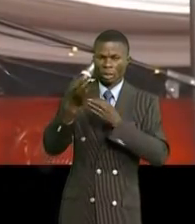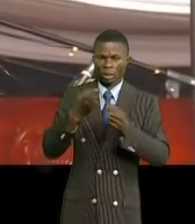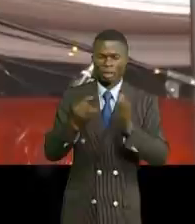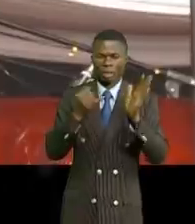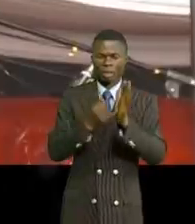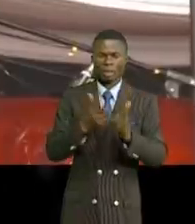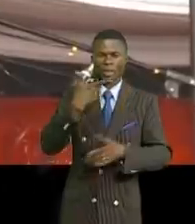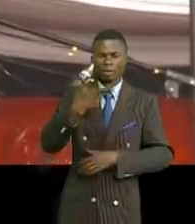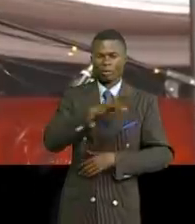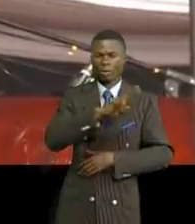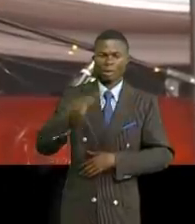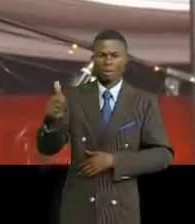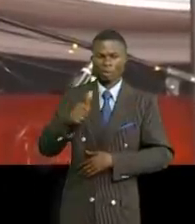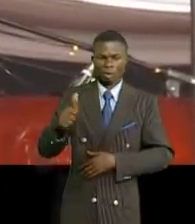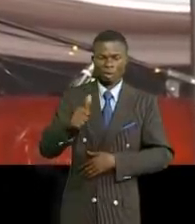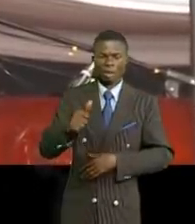et je ne